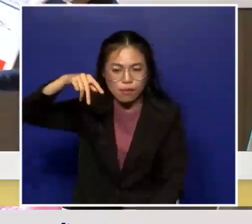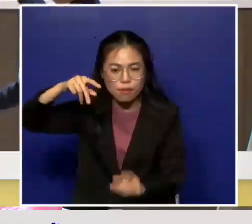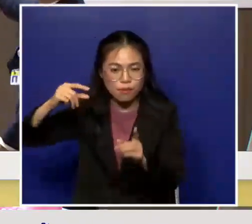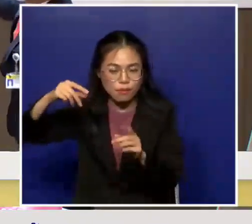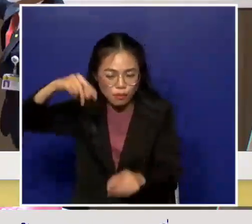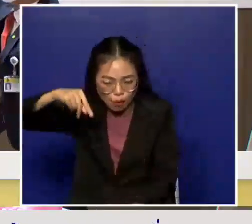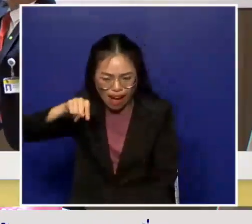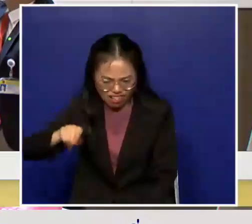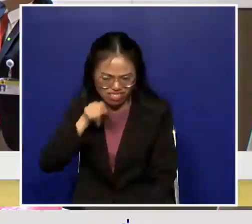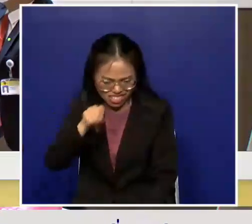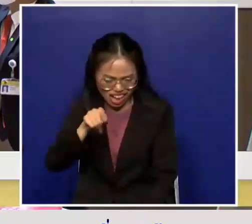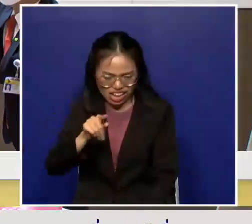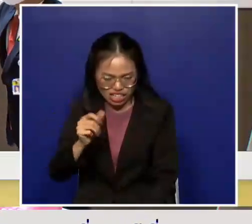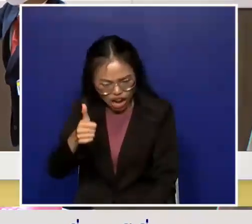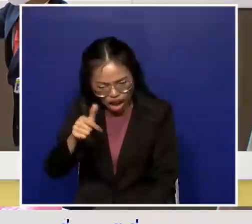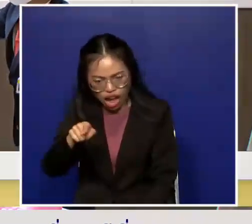อะไรได้หมดนะ